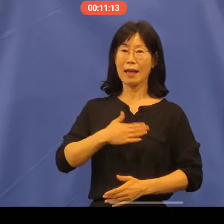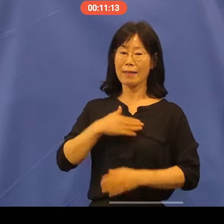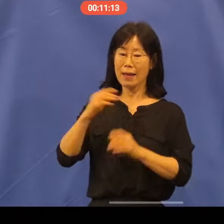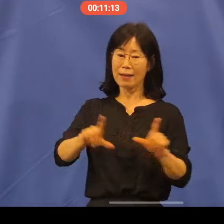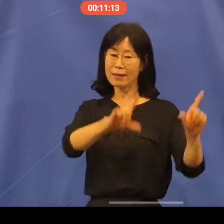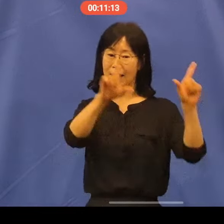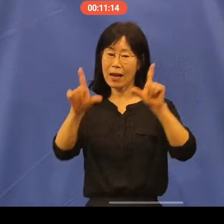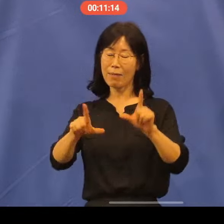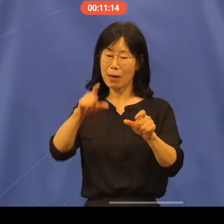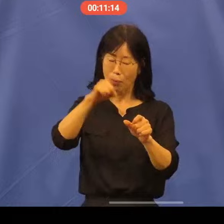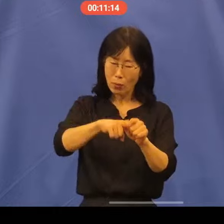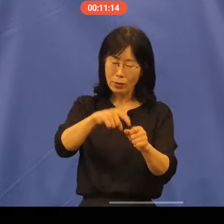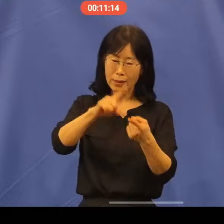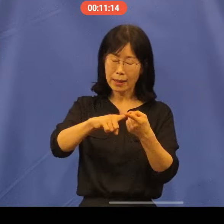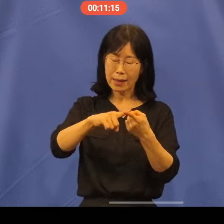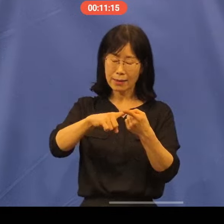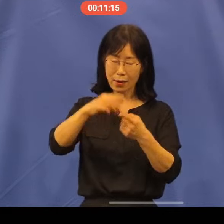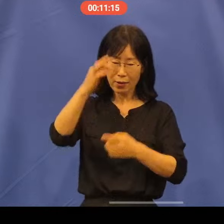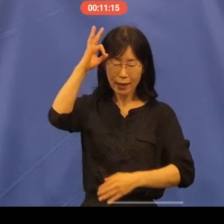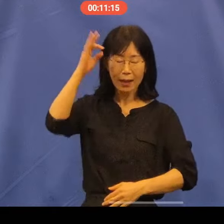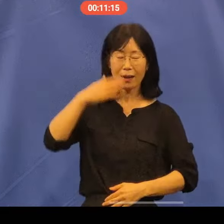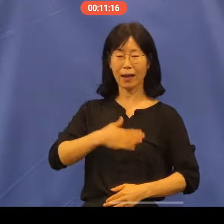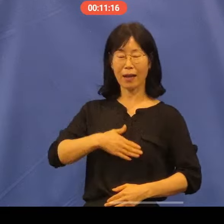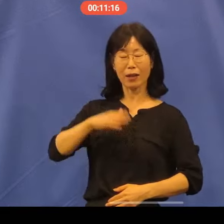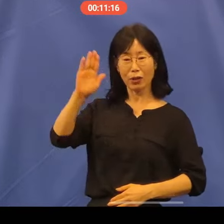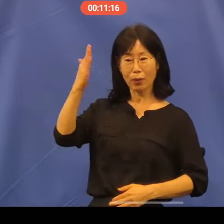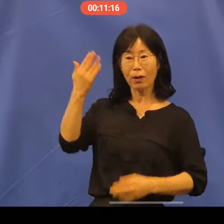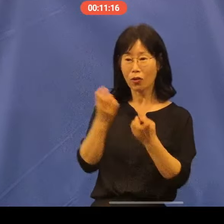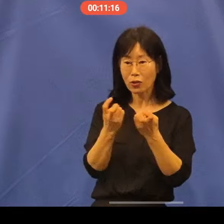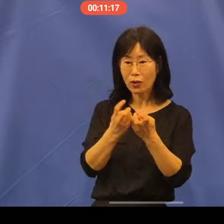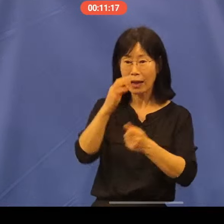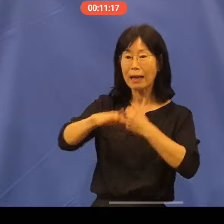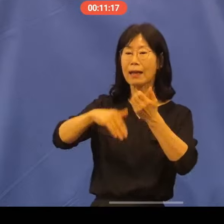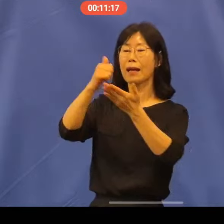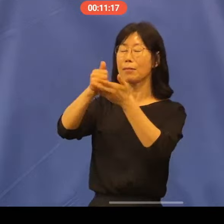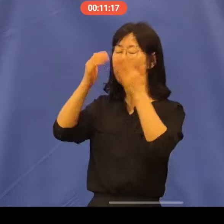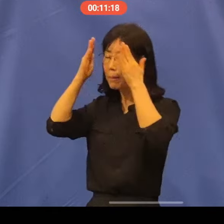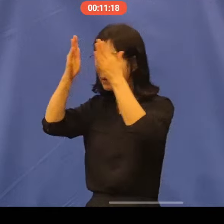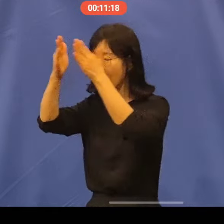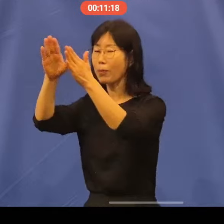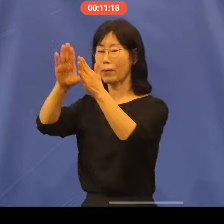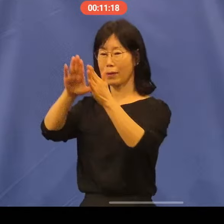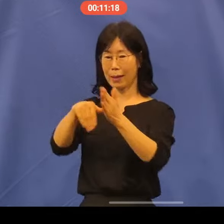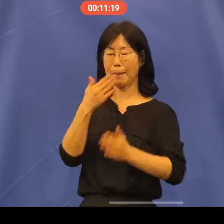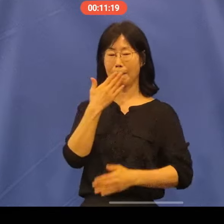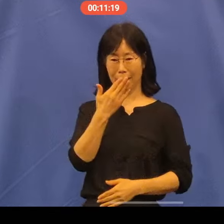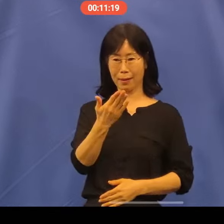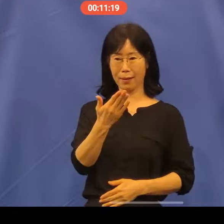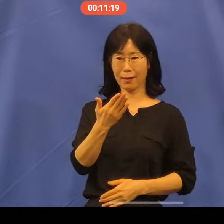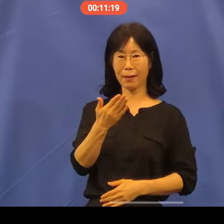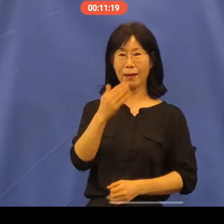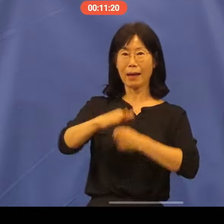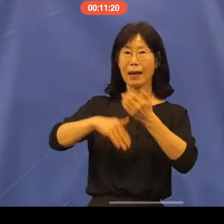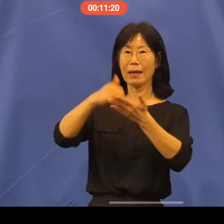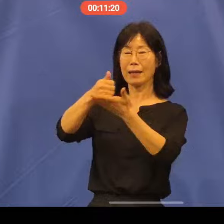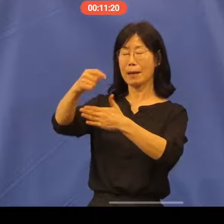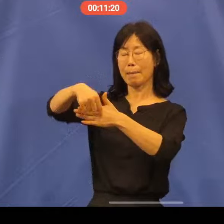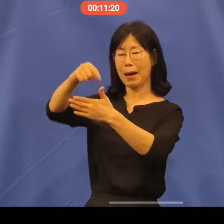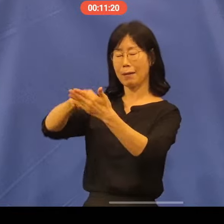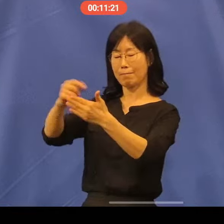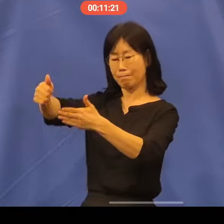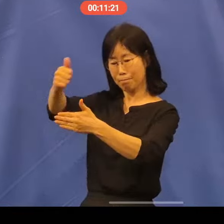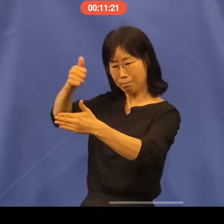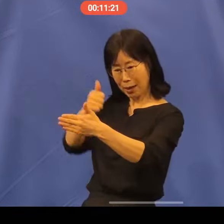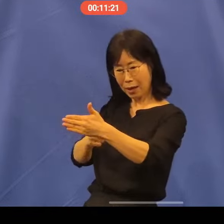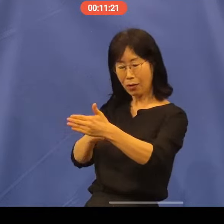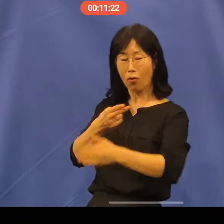하는지가 보여요. 하나님을 알아가면 그 다음은 슬슬 다 풀려게 돼 있어요. 하나님 중심의 관점이 열리지 않으면 항상